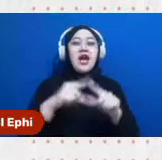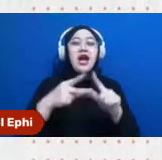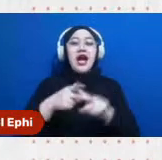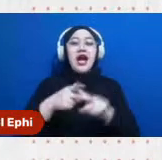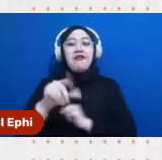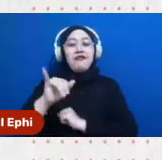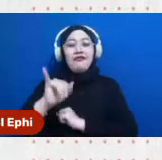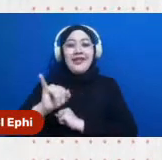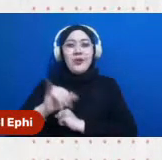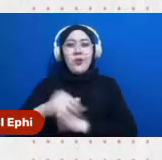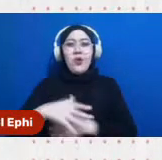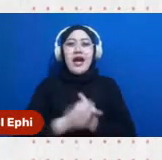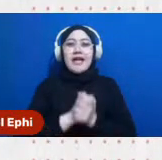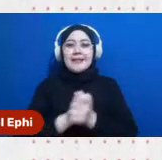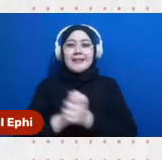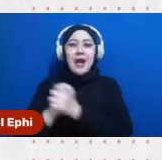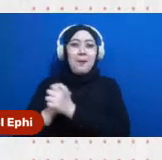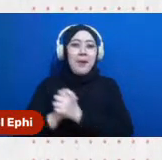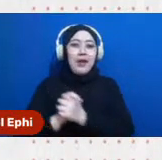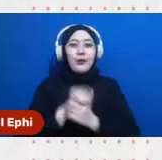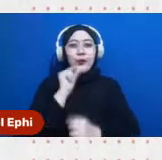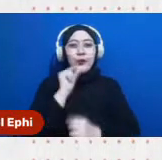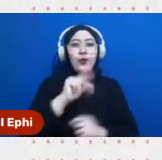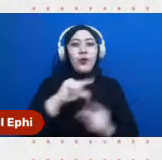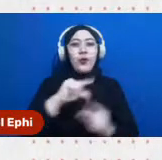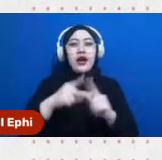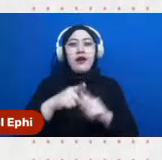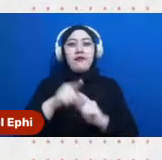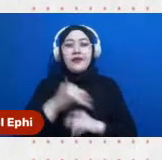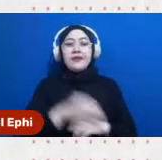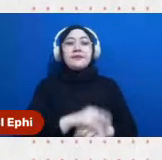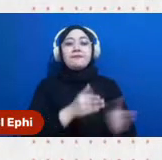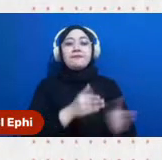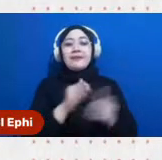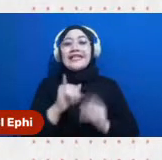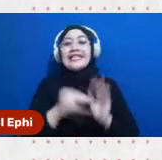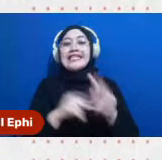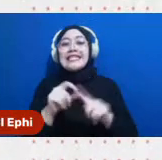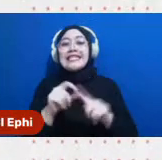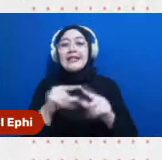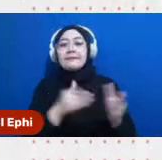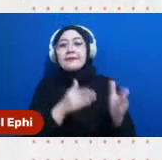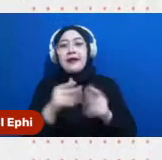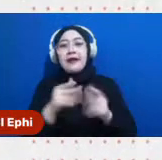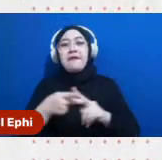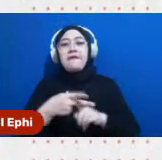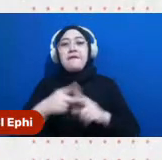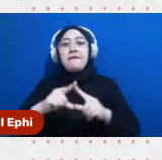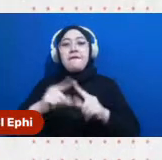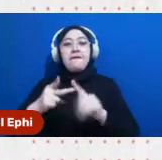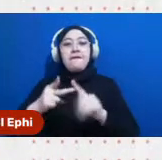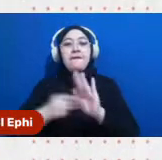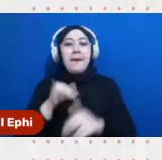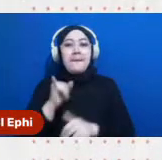Yeay, selamat kepada Rafli Pambudi, Inda, dan juga Fahmi. Jangan lupa untuk